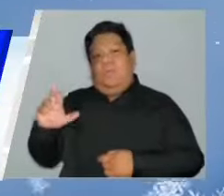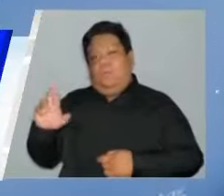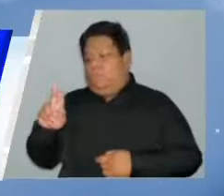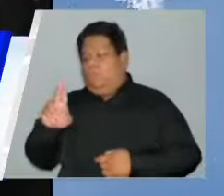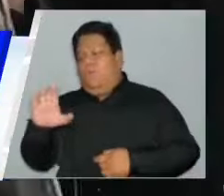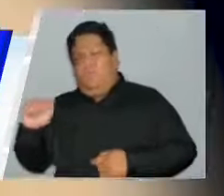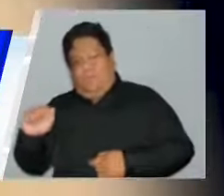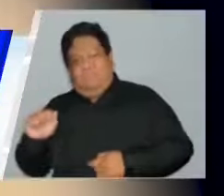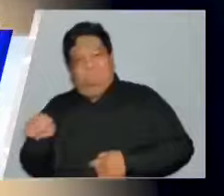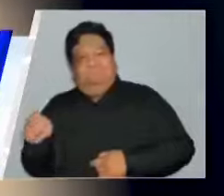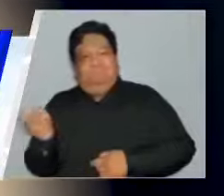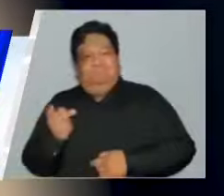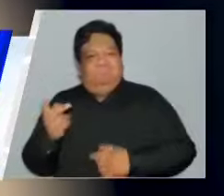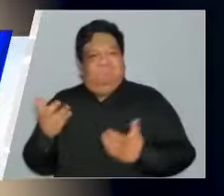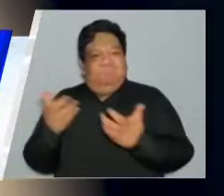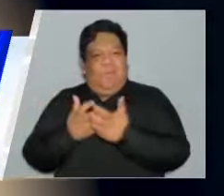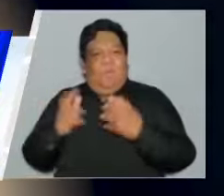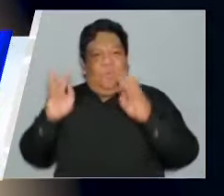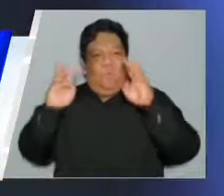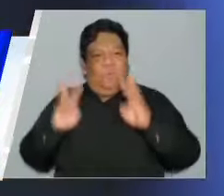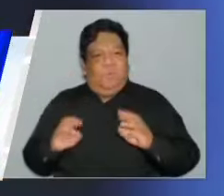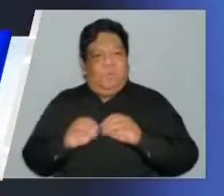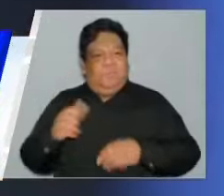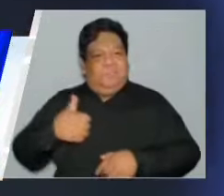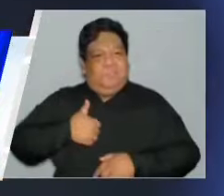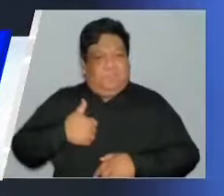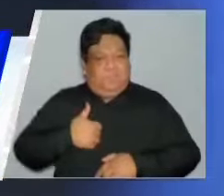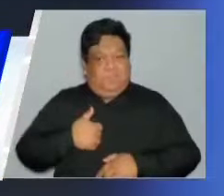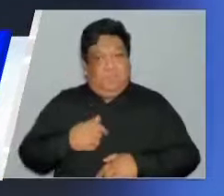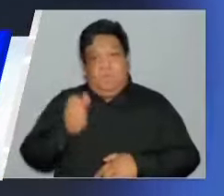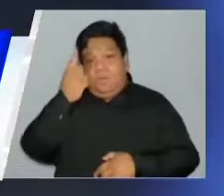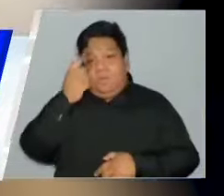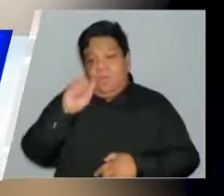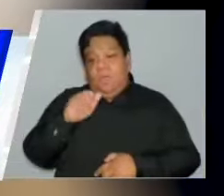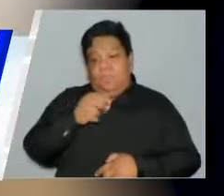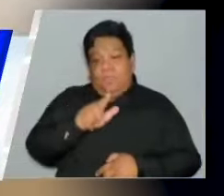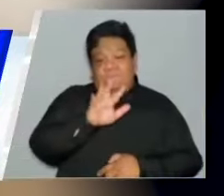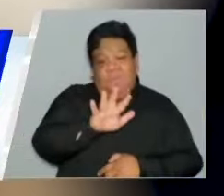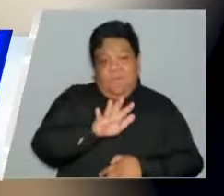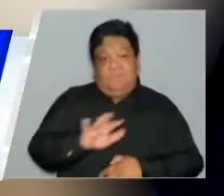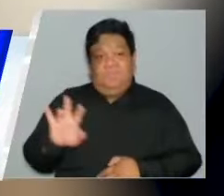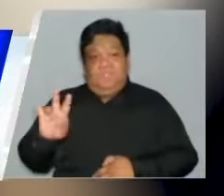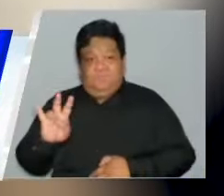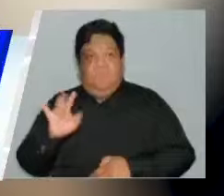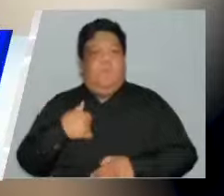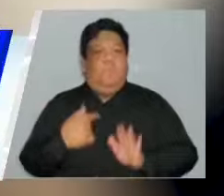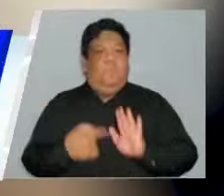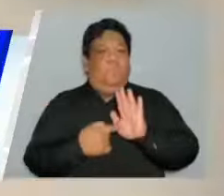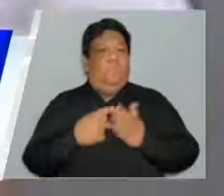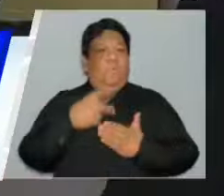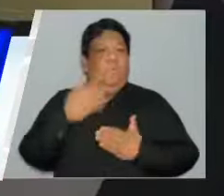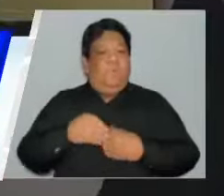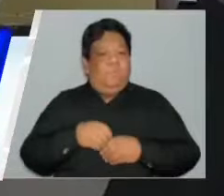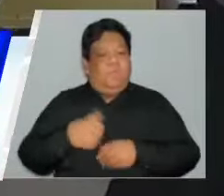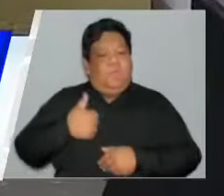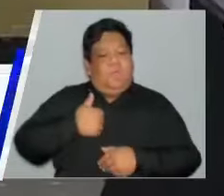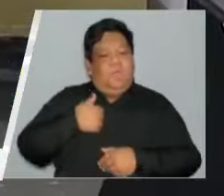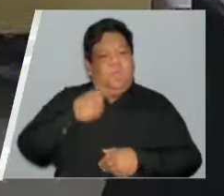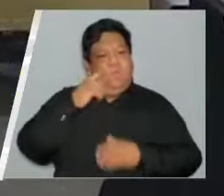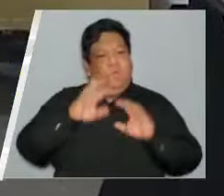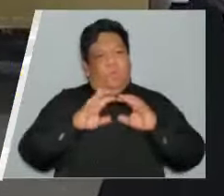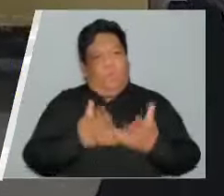sa Canada. Ngayong April 5 and 7, nakaset ang shows nila sa Canada para sa Global Pinoy. Para sa